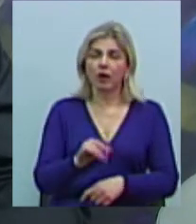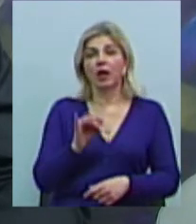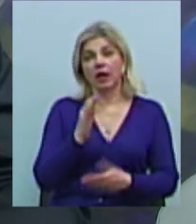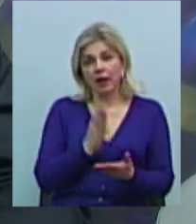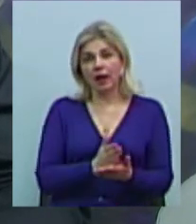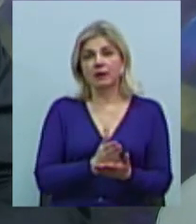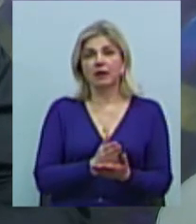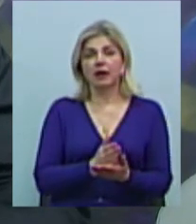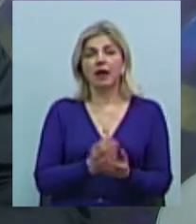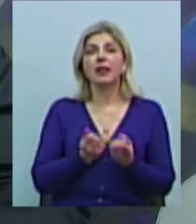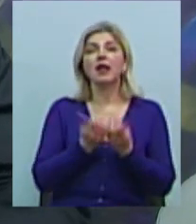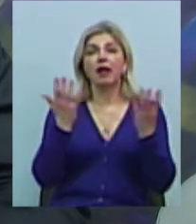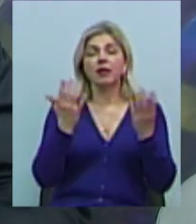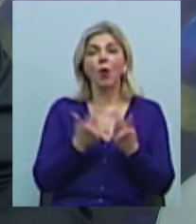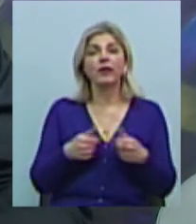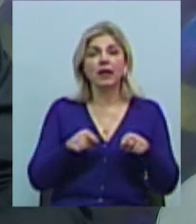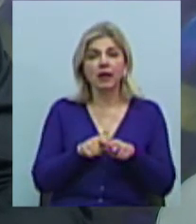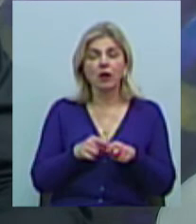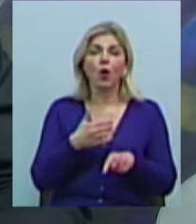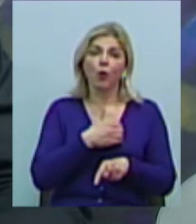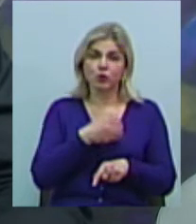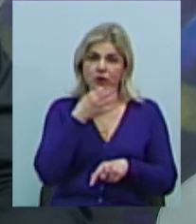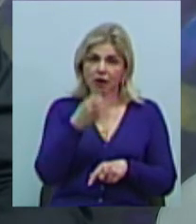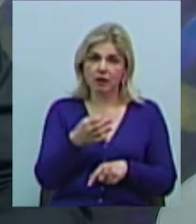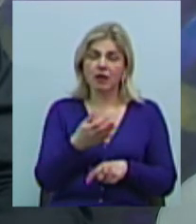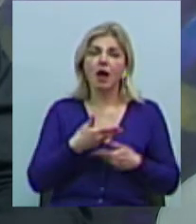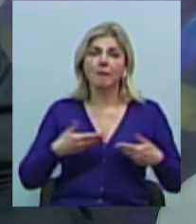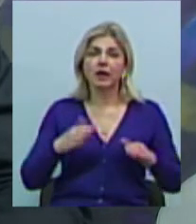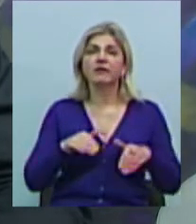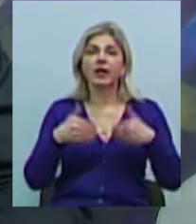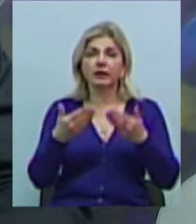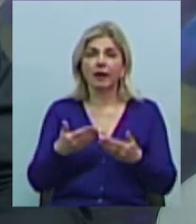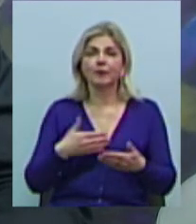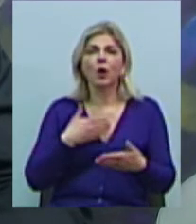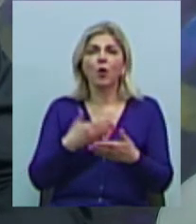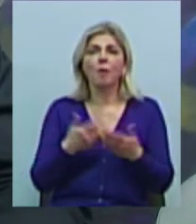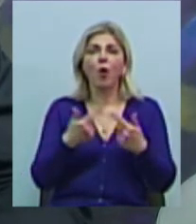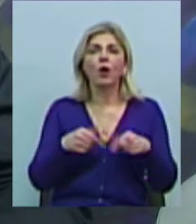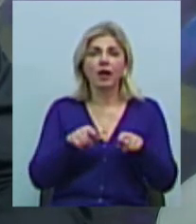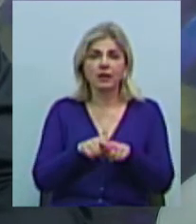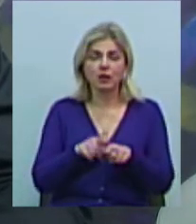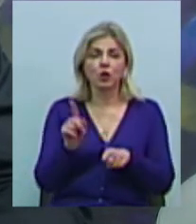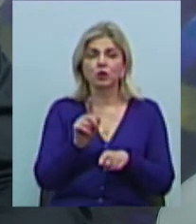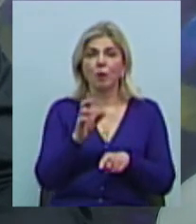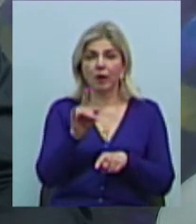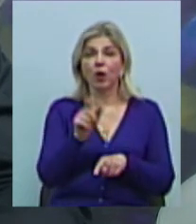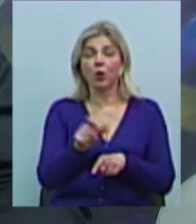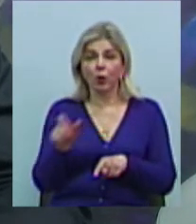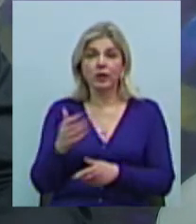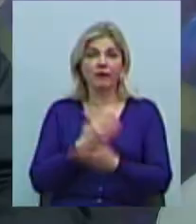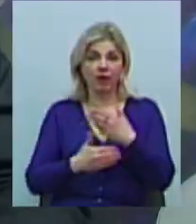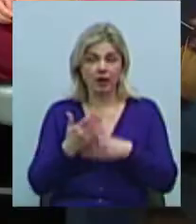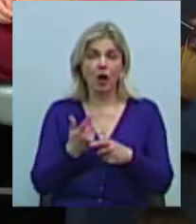Є денне відділення, і хочу сказати, що ми зверталися до громадських організацій, щоб особи з інвалідністю